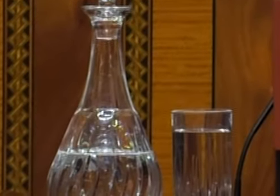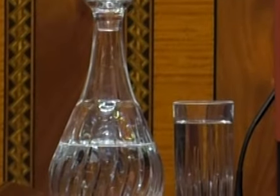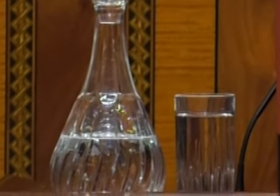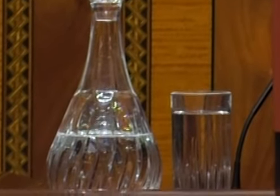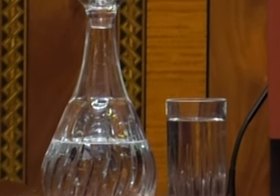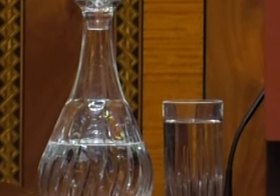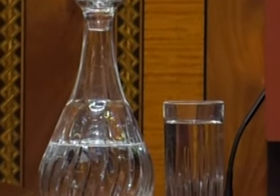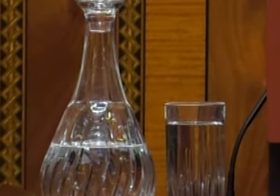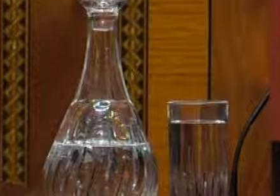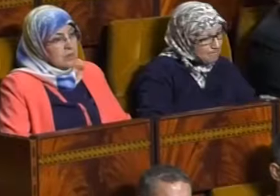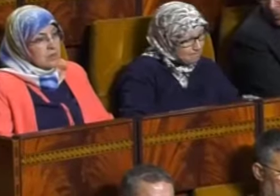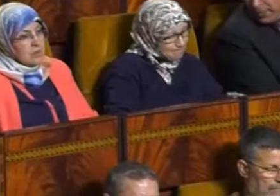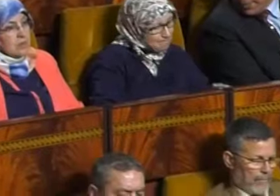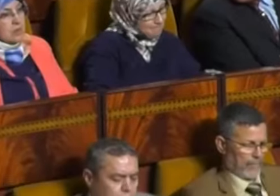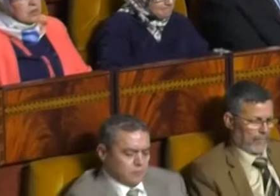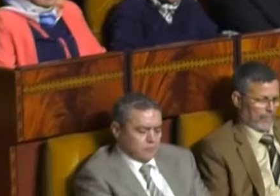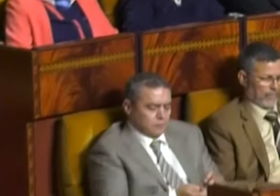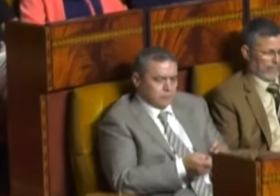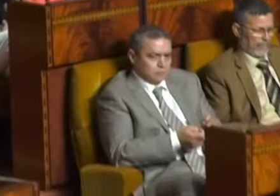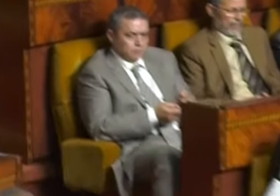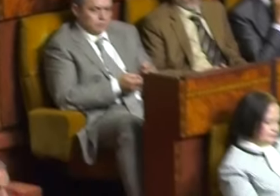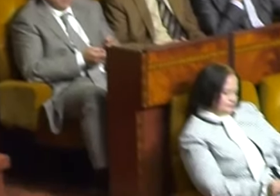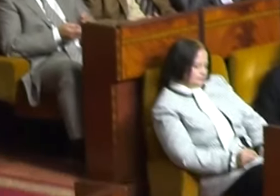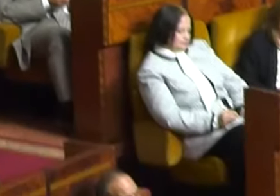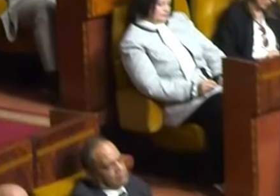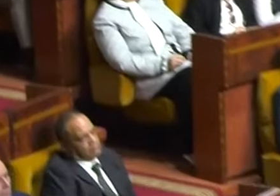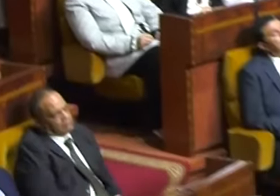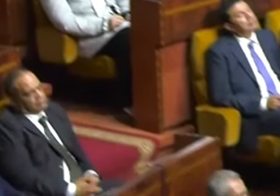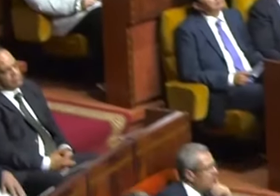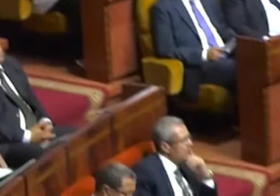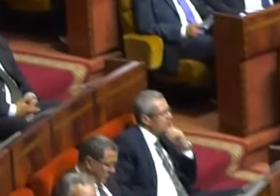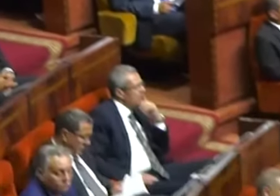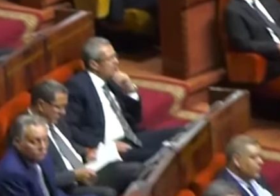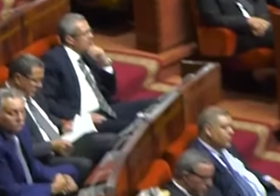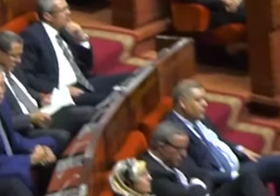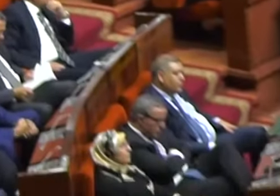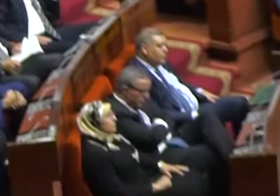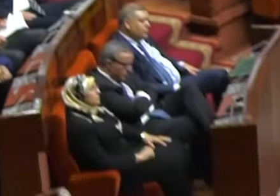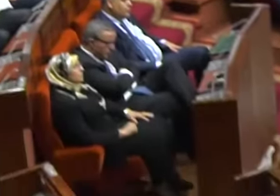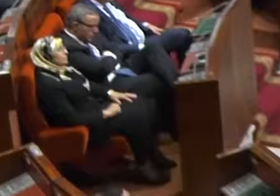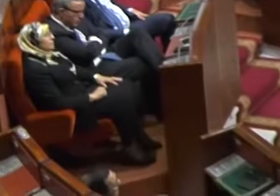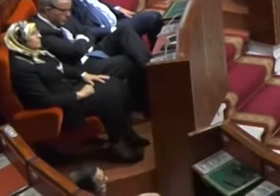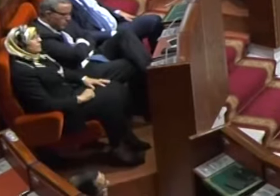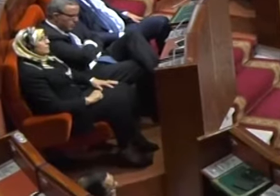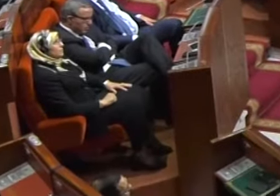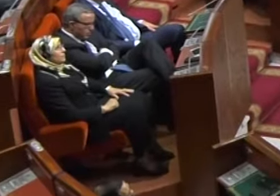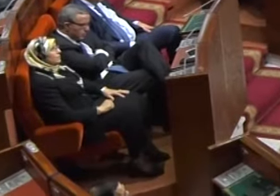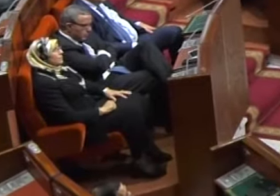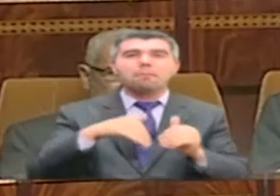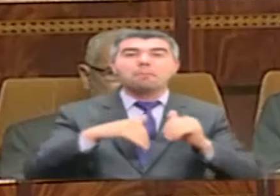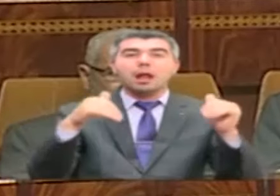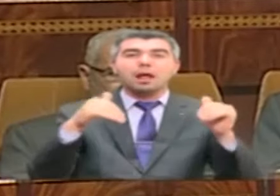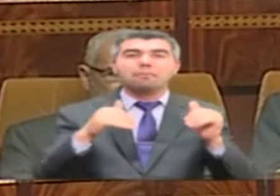لمناقشه مضامين البرنامج الحكومي الذي عرضه رئيس الحكومه سعد الدين العثماني الاربعاء الماضي